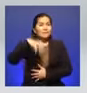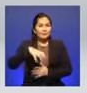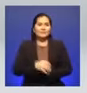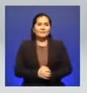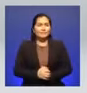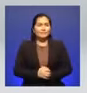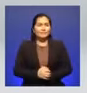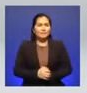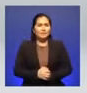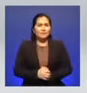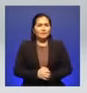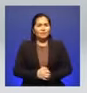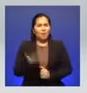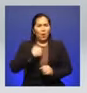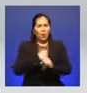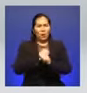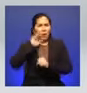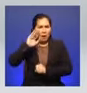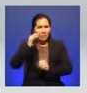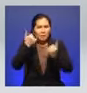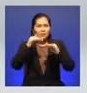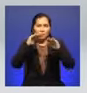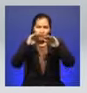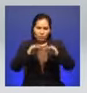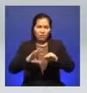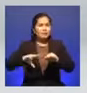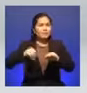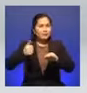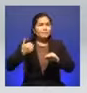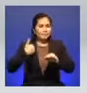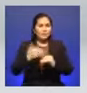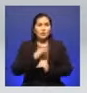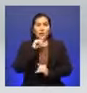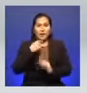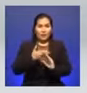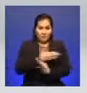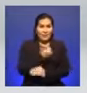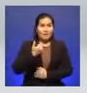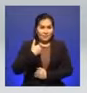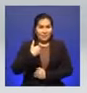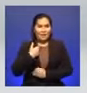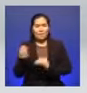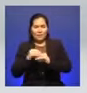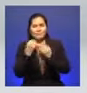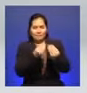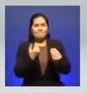ตรงนี้เนี่ยขอบอกว่าลดลงไปมากแล้วก็คนข้ามเพศที่เคยใช้ฮอร์โมนมาก็จะได้รับฮอร์โมนค่ะ